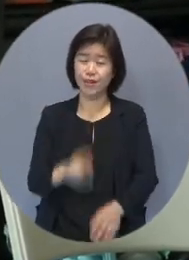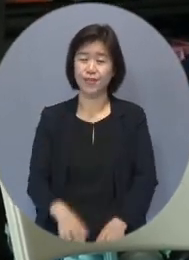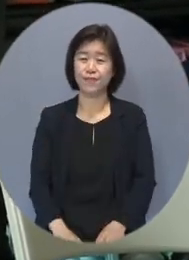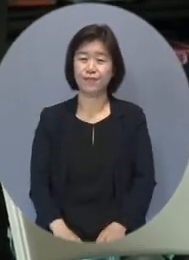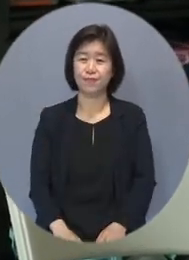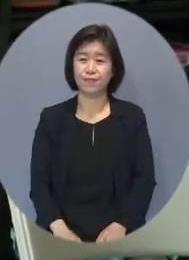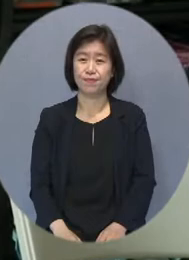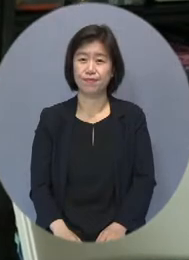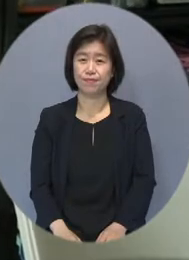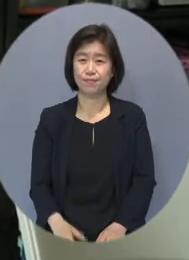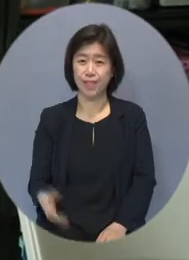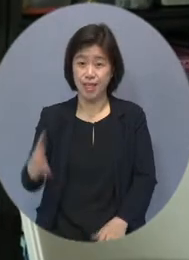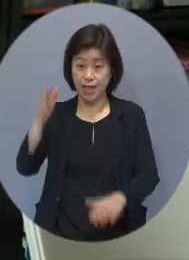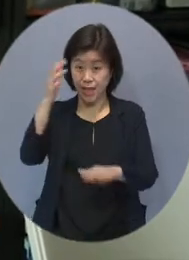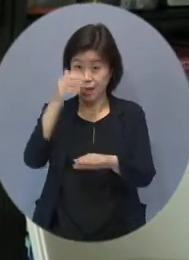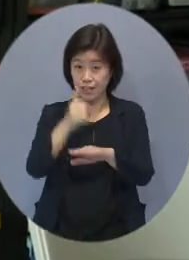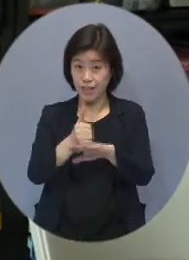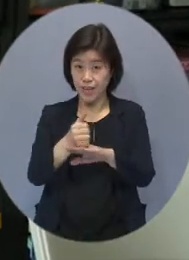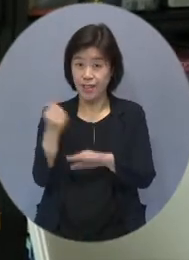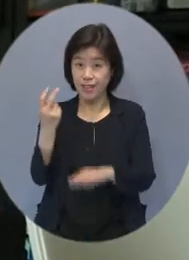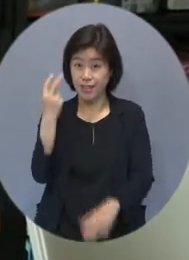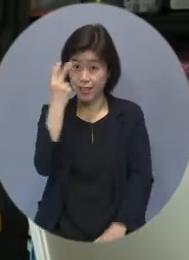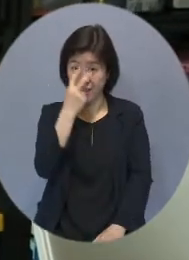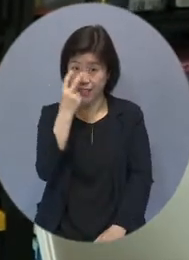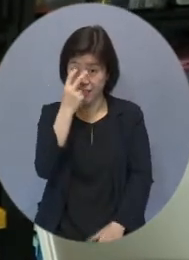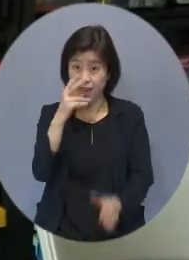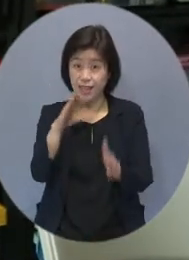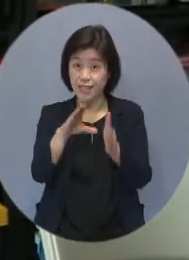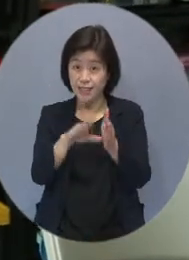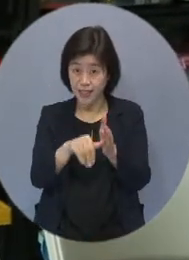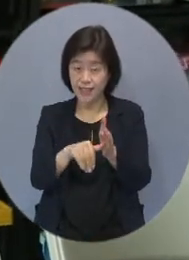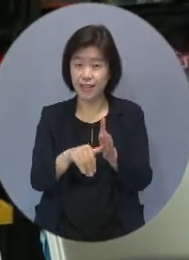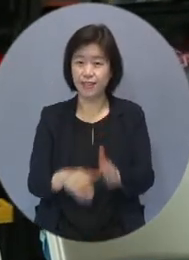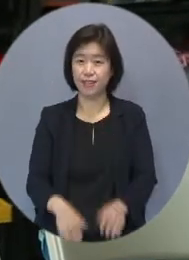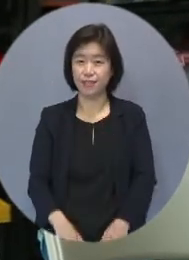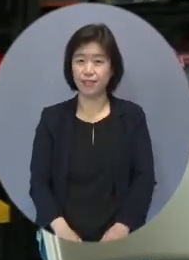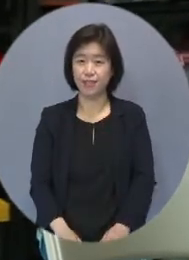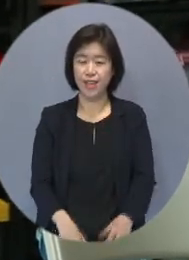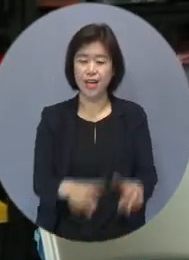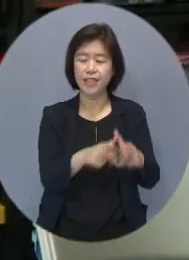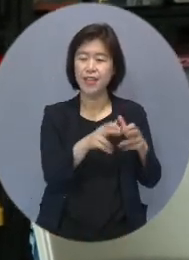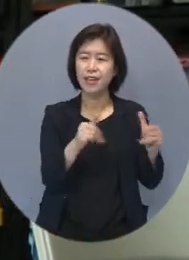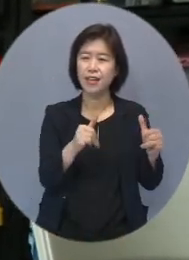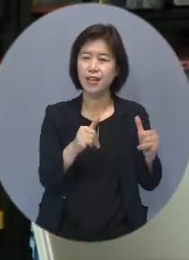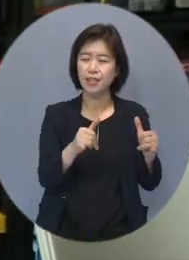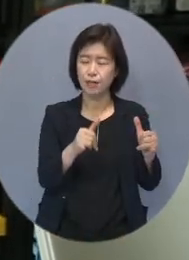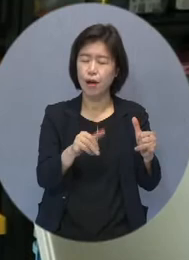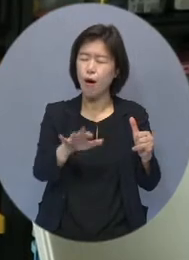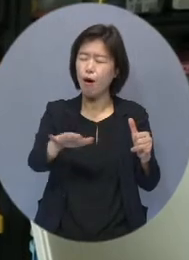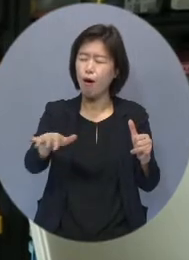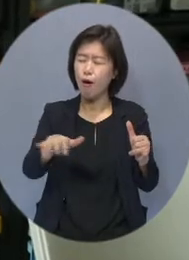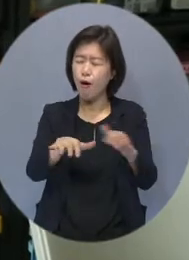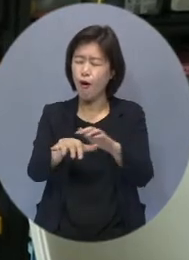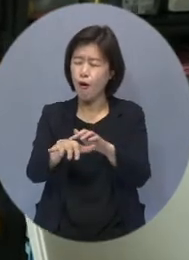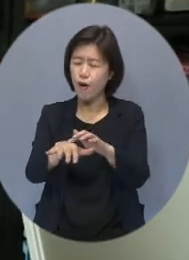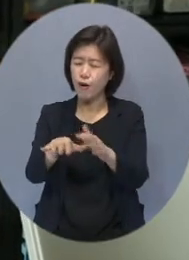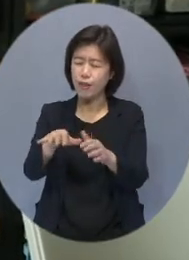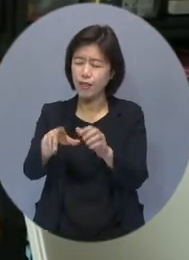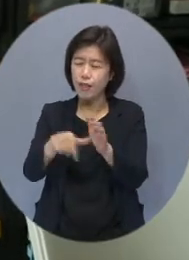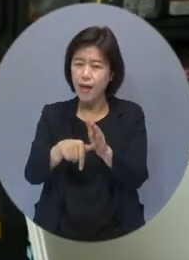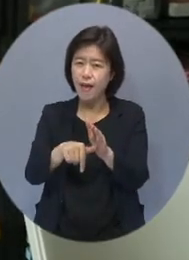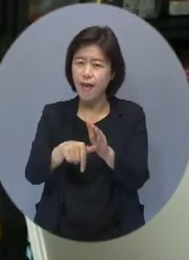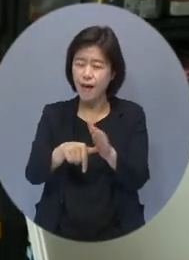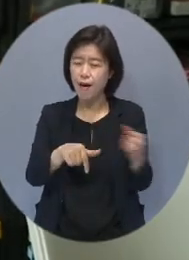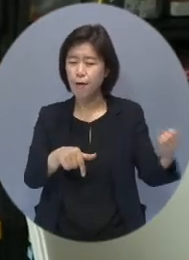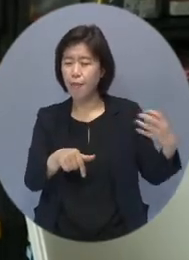다음에 나중에 이제 검수 과정에서 그분들 직접 시각장애인분들 만져보고 아 이거는 이렇다라는 얘기를